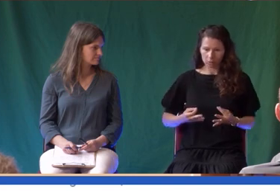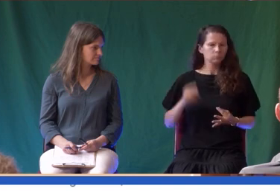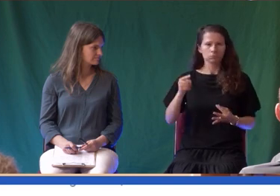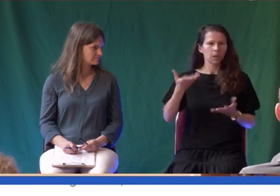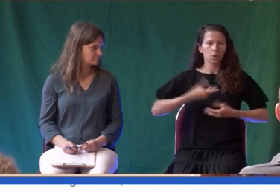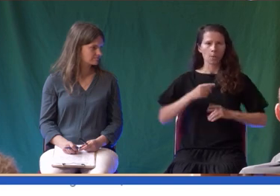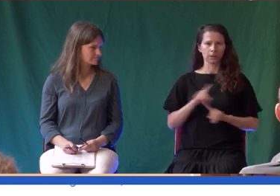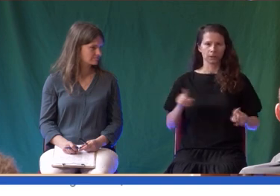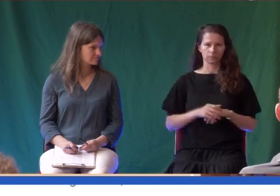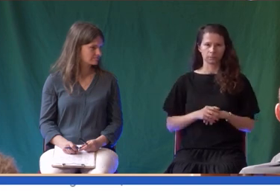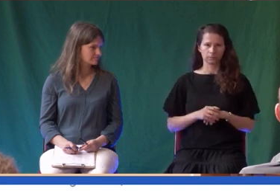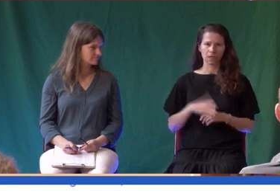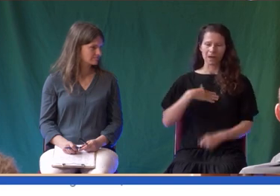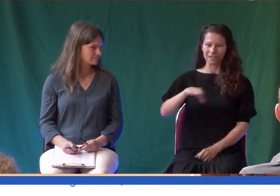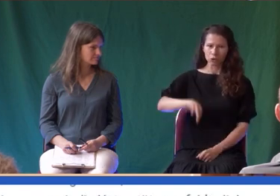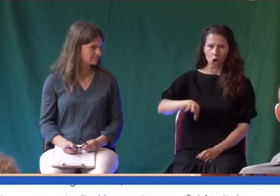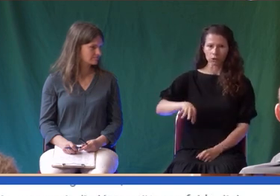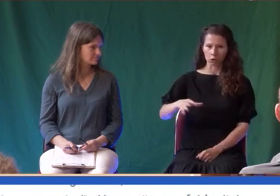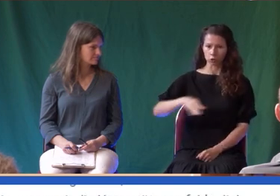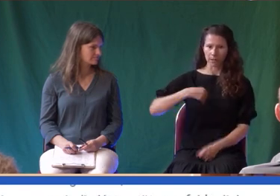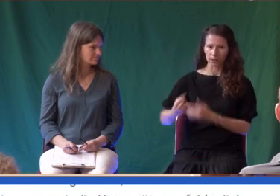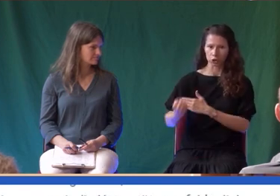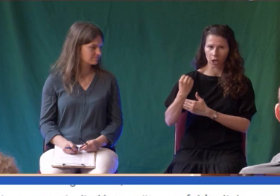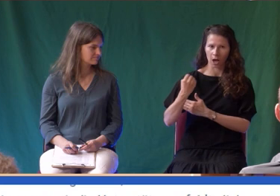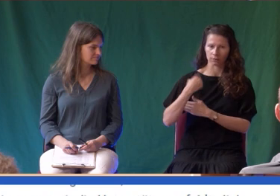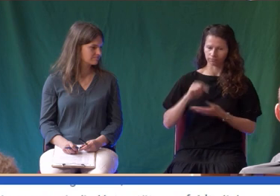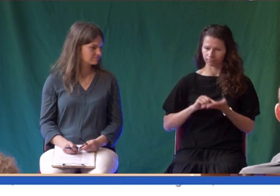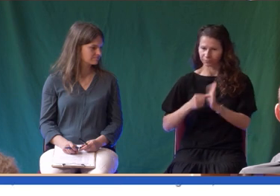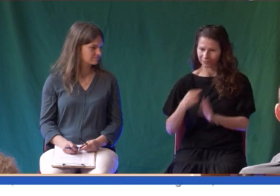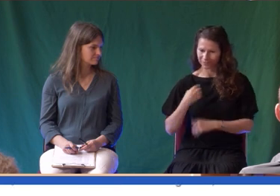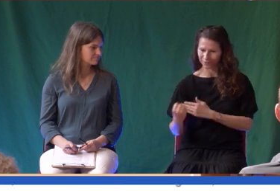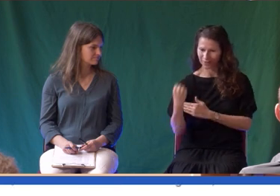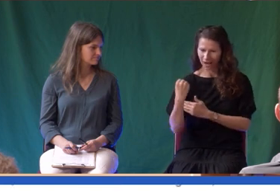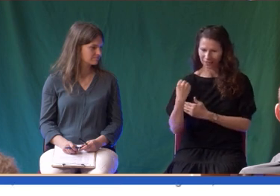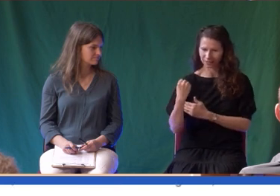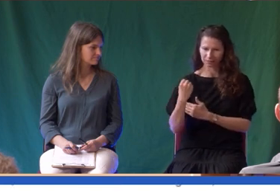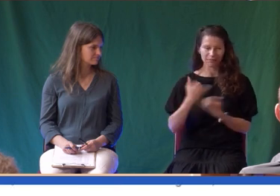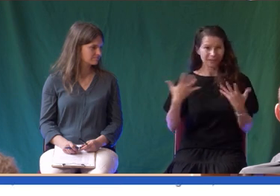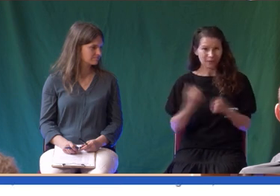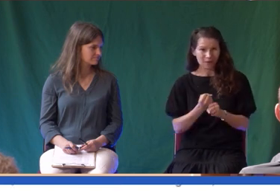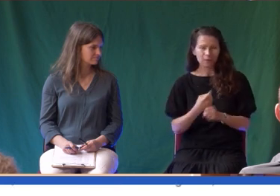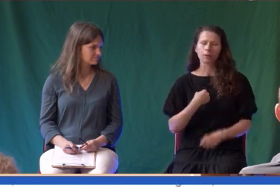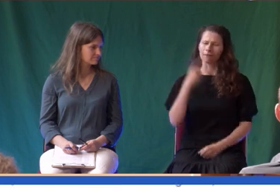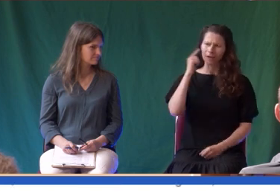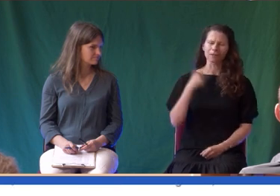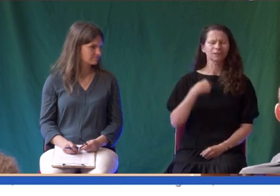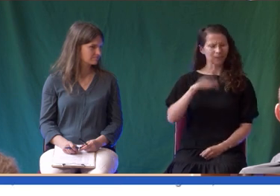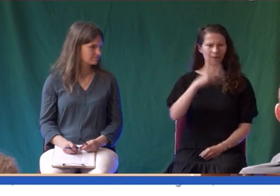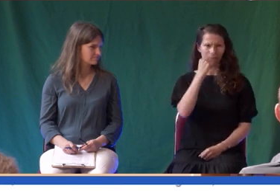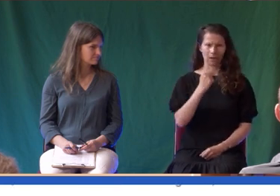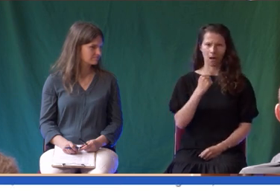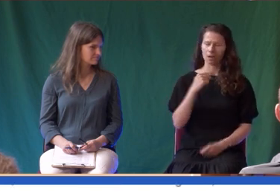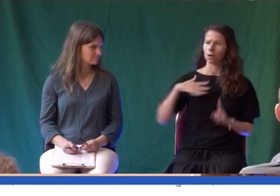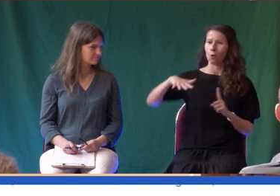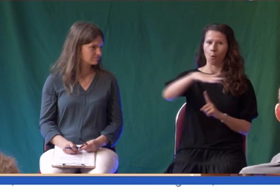stark sein vor und mit meiner Tochter kann ich dann wenn ich weiß dass ich auch mal Fehler machen darf und dass mein Umfeld wohlwollend mit